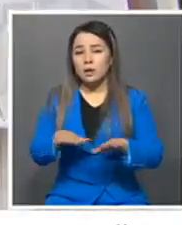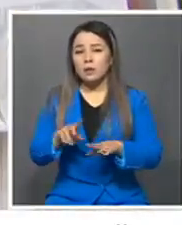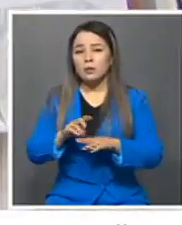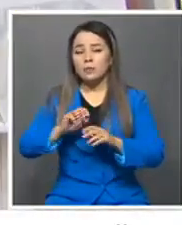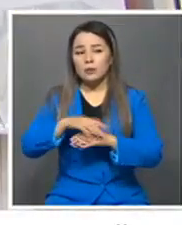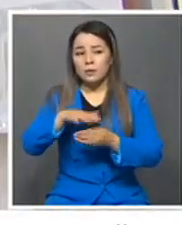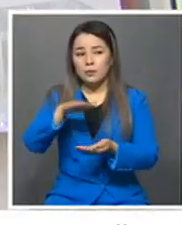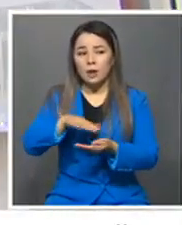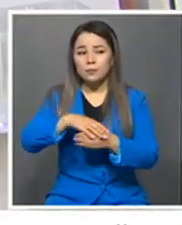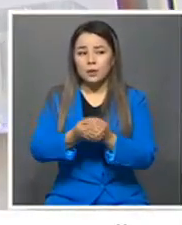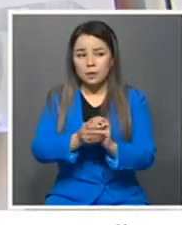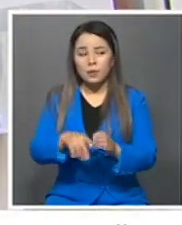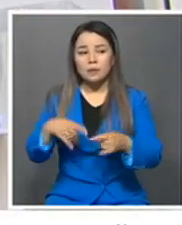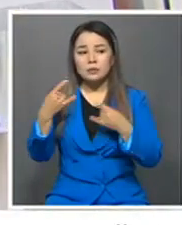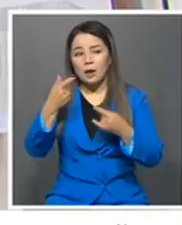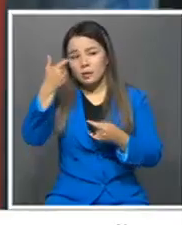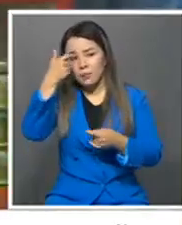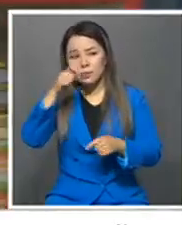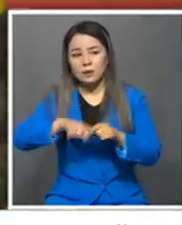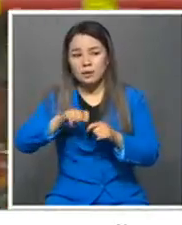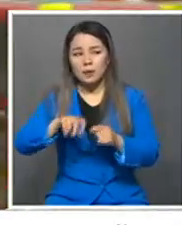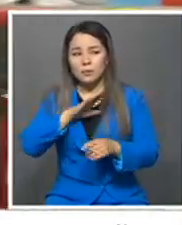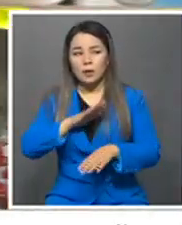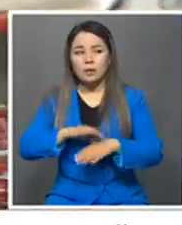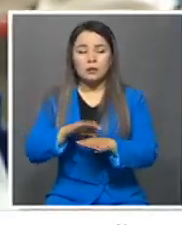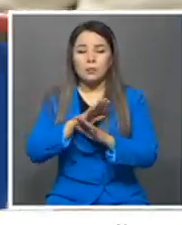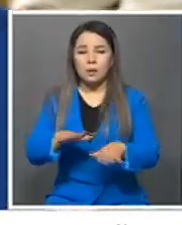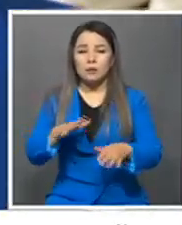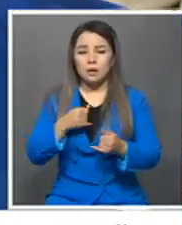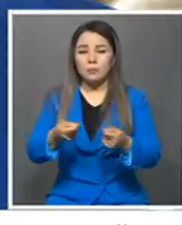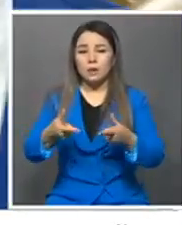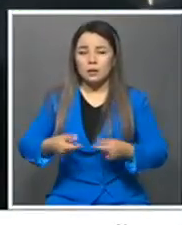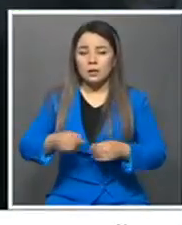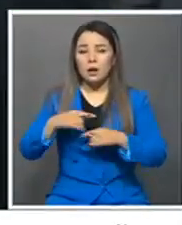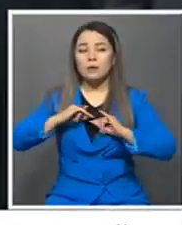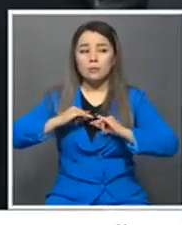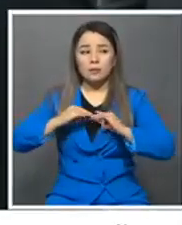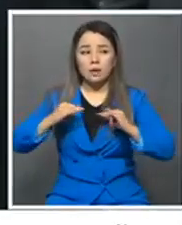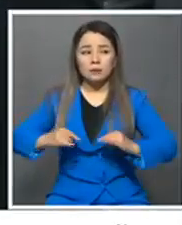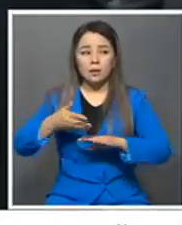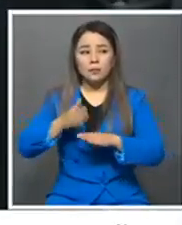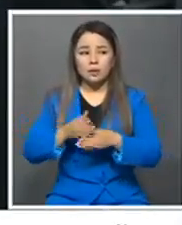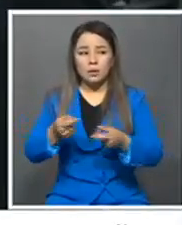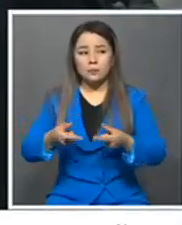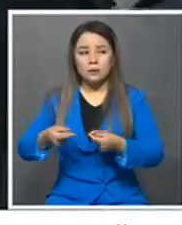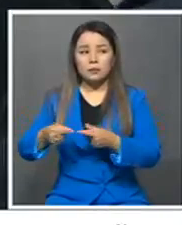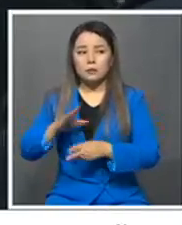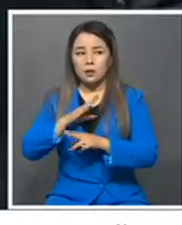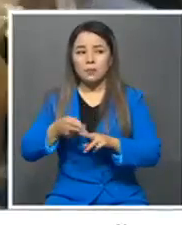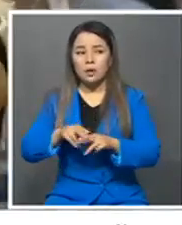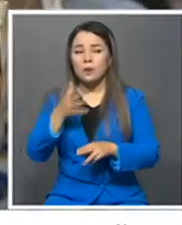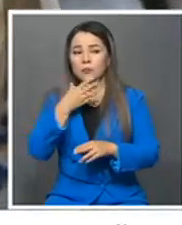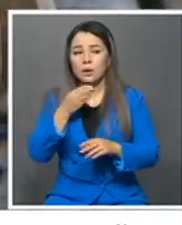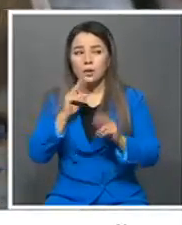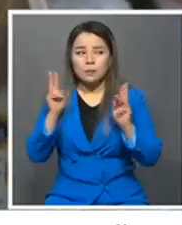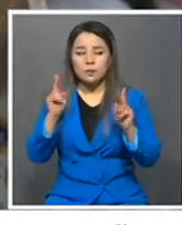санитайзер мен тепловизор орнатылмаған. Ал сөрелерде тұрған нандар қапталмаған. Арнайы құрылған мобильдік топ бір күнде сұлулық